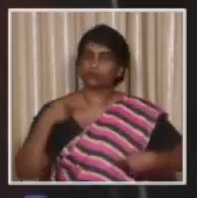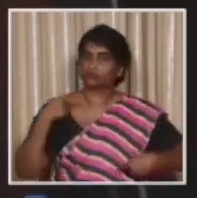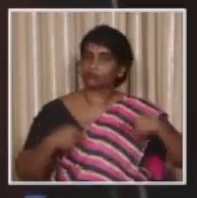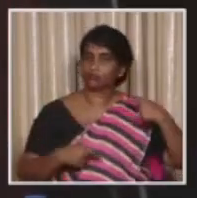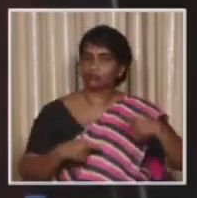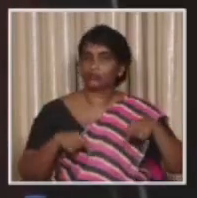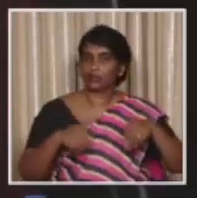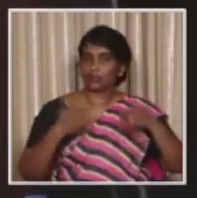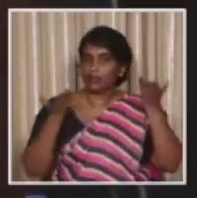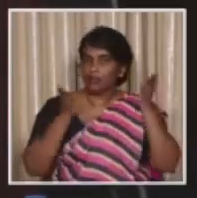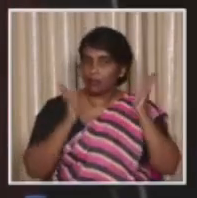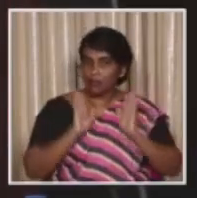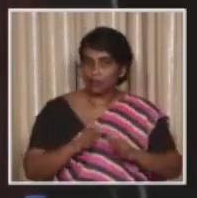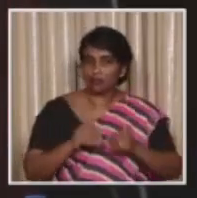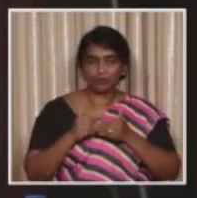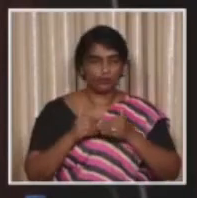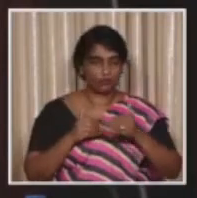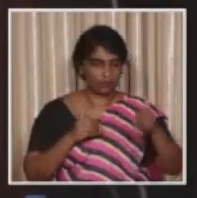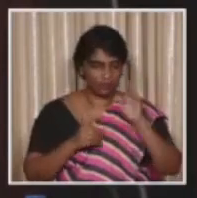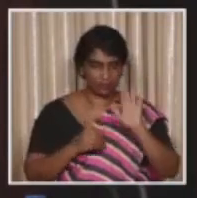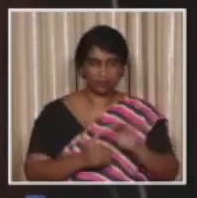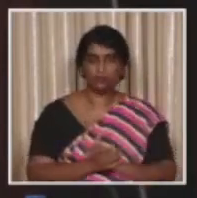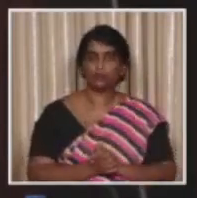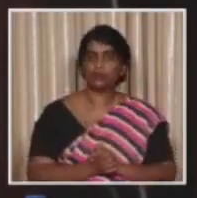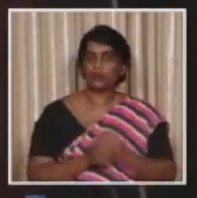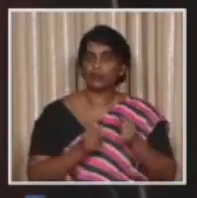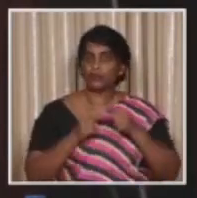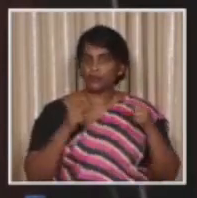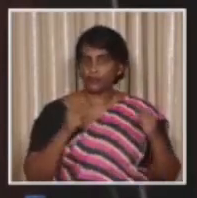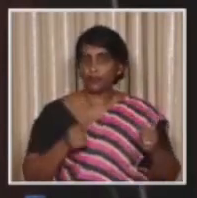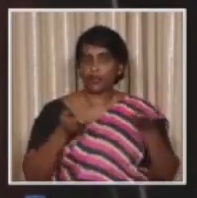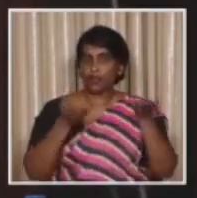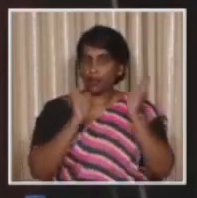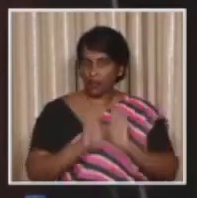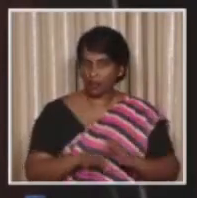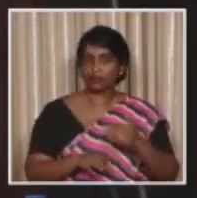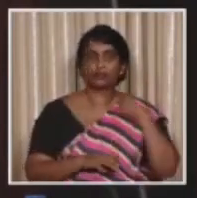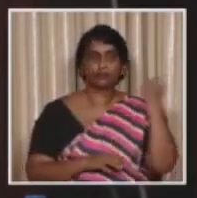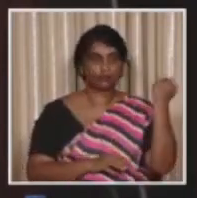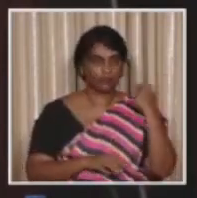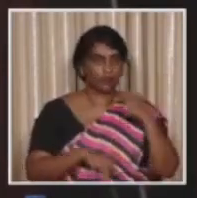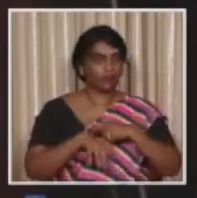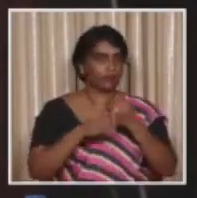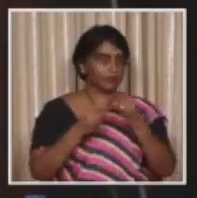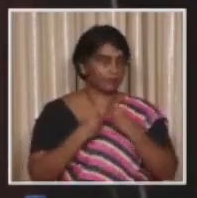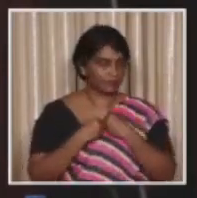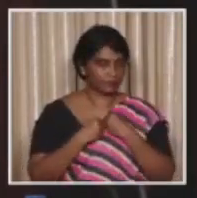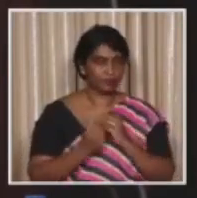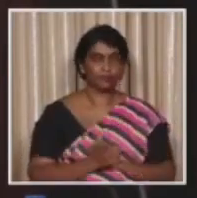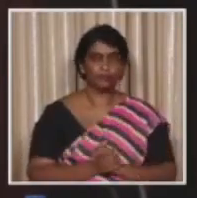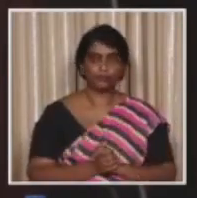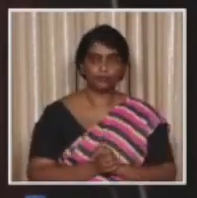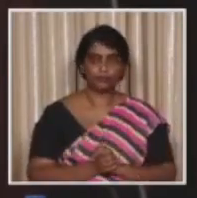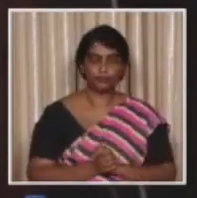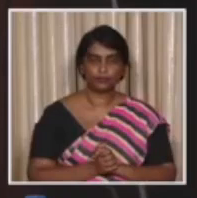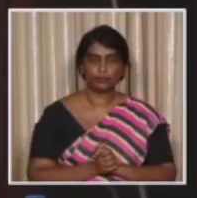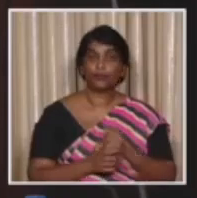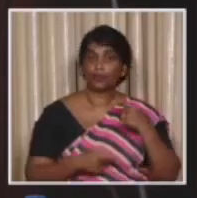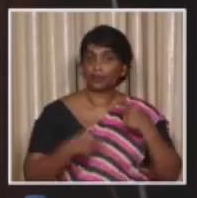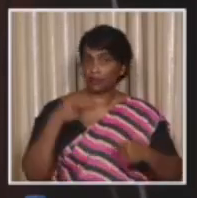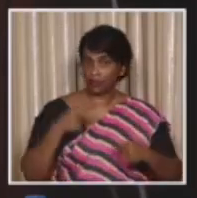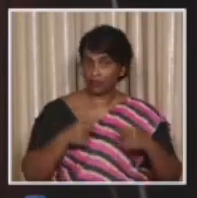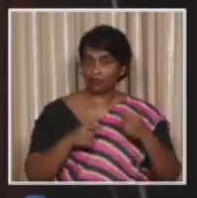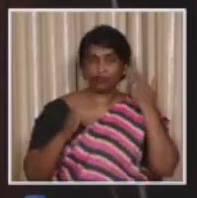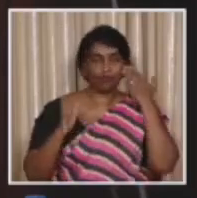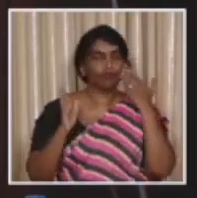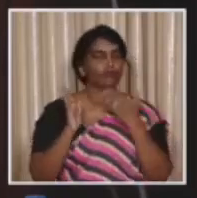දැන් අවසාන මොහොතට එළඹිලා තියෙනවා විපක්ෂයෙන් අවසාන කතාව කරන්න අවස්ථාව ලැබිලා තියෙනවා මේ විවාදය